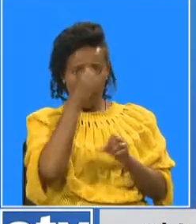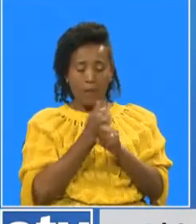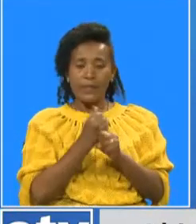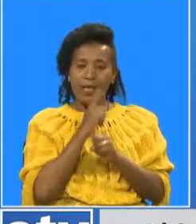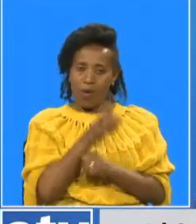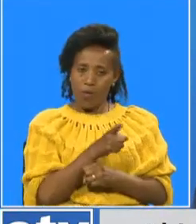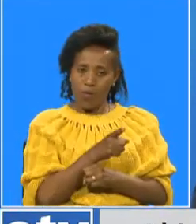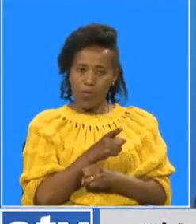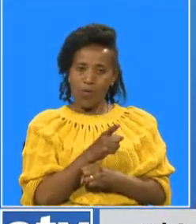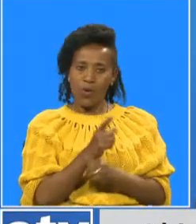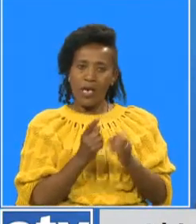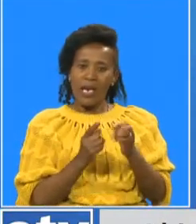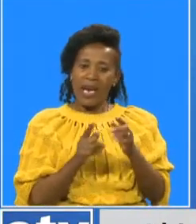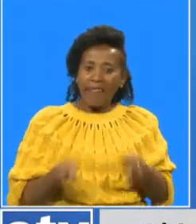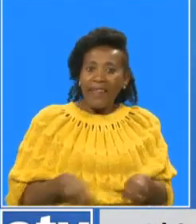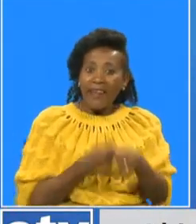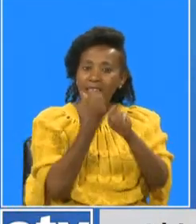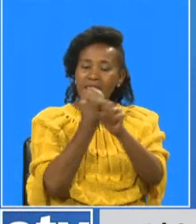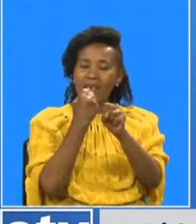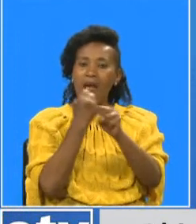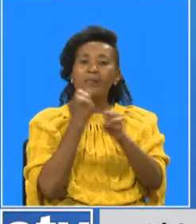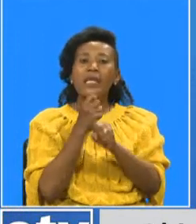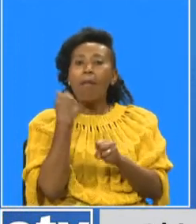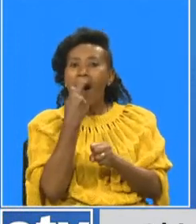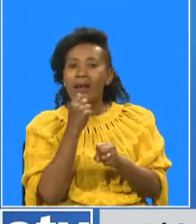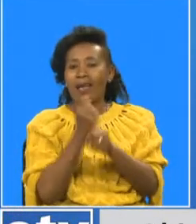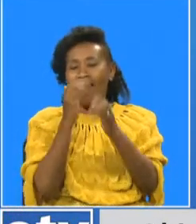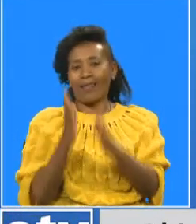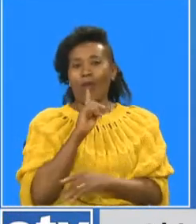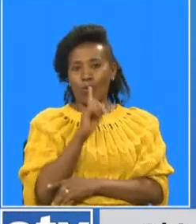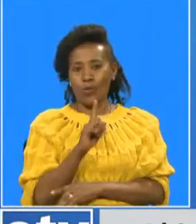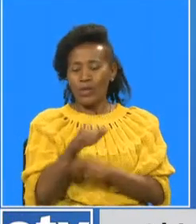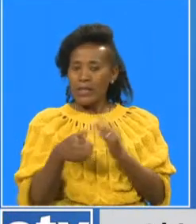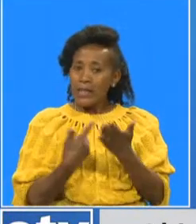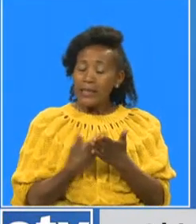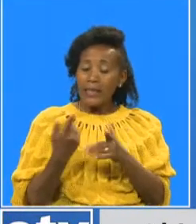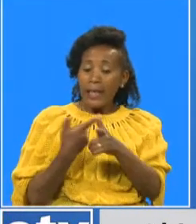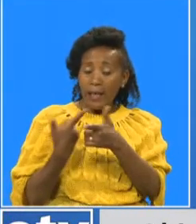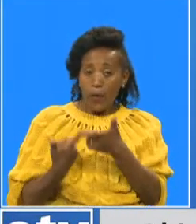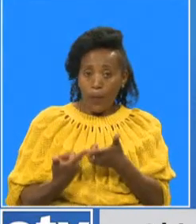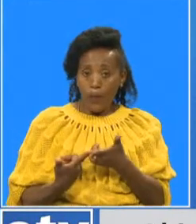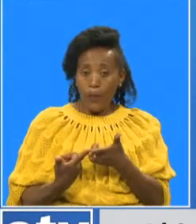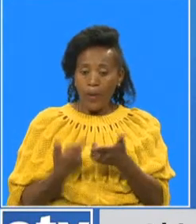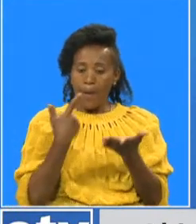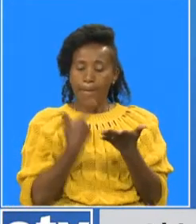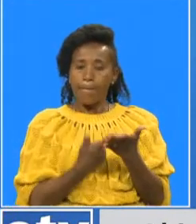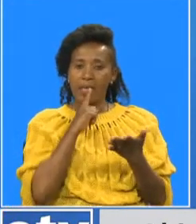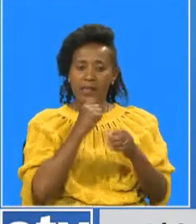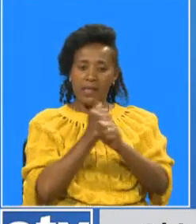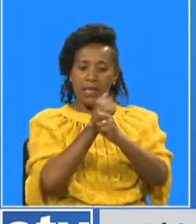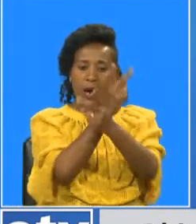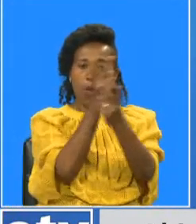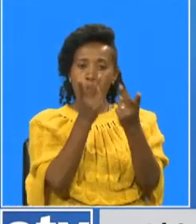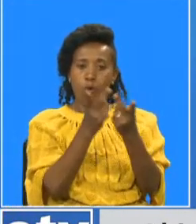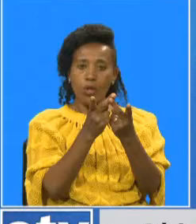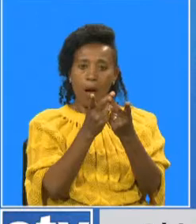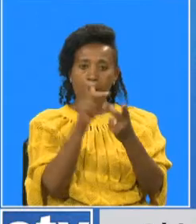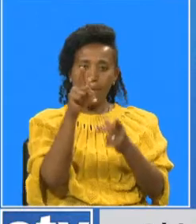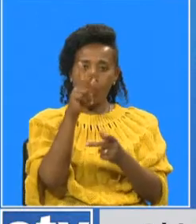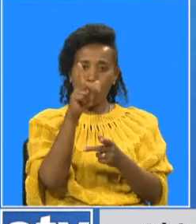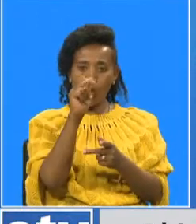የሚሰራው የቴክኒክ ስራዎችን የሚሰራው ሰራተኛ ነው። ስለዚህ እንደውም በዚህ በስራ ቦታ ፕሮቶኮል